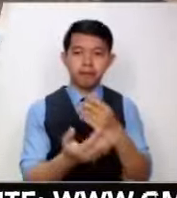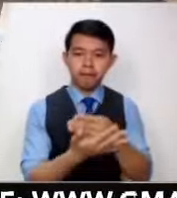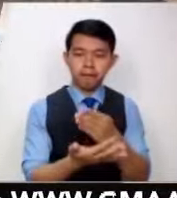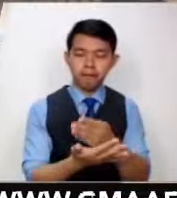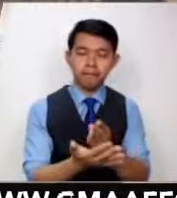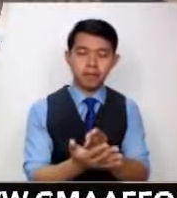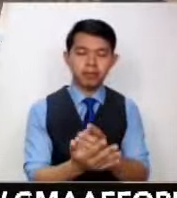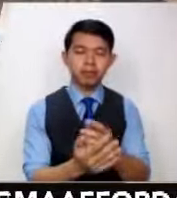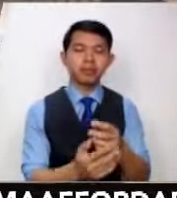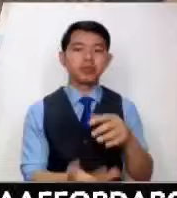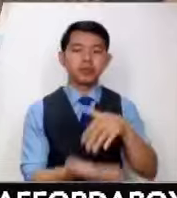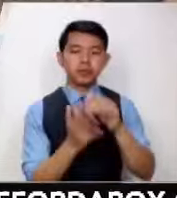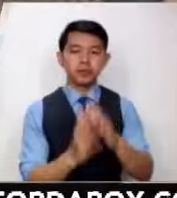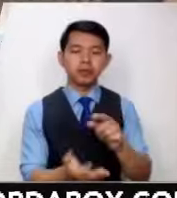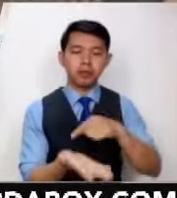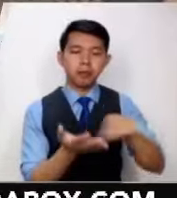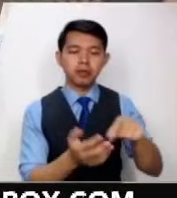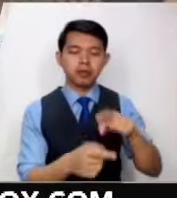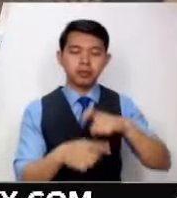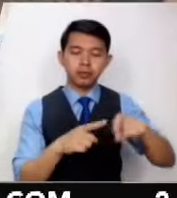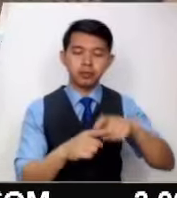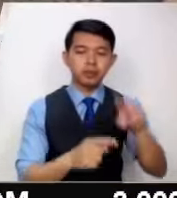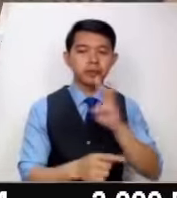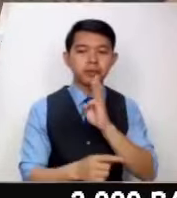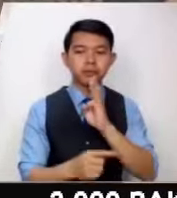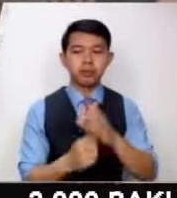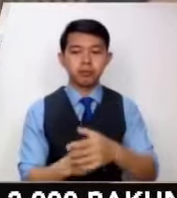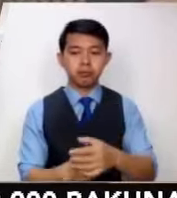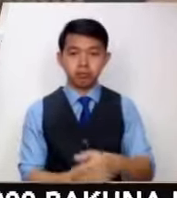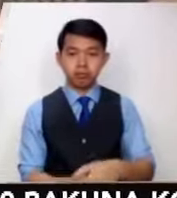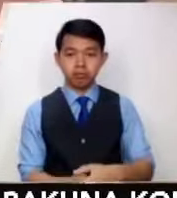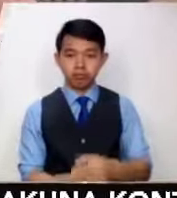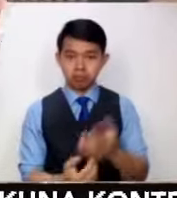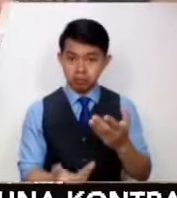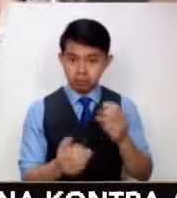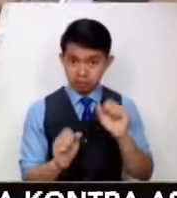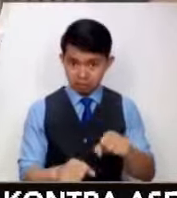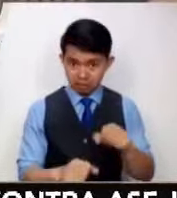Sa tingin niyo, sir, kasha? Again,